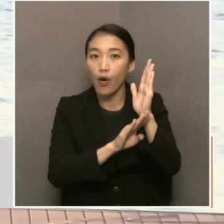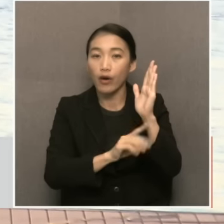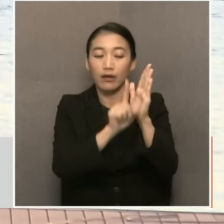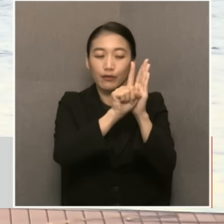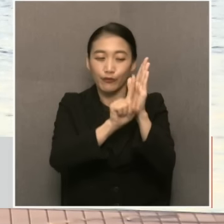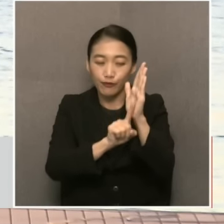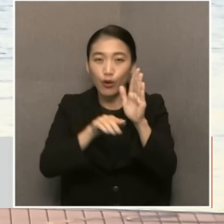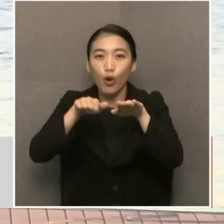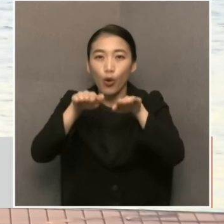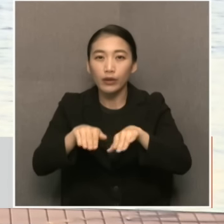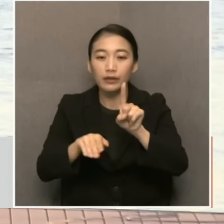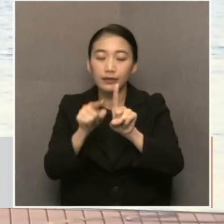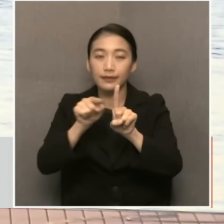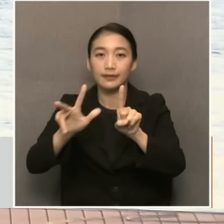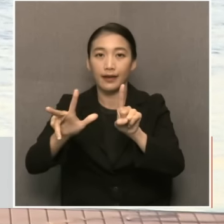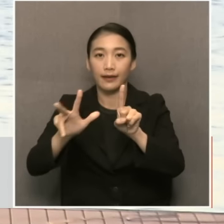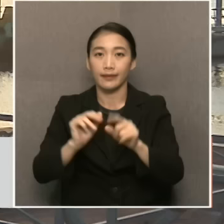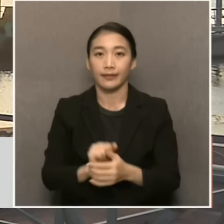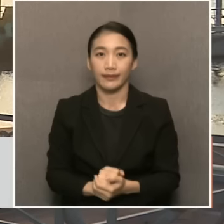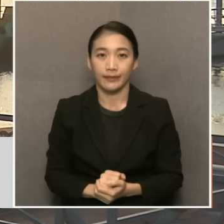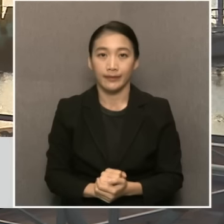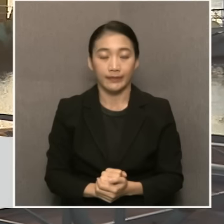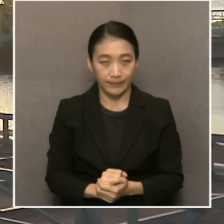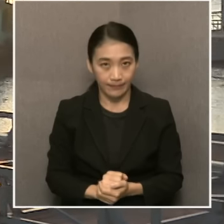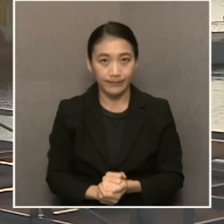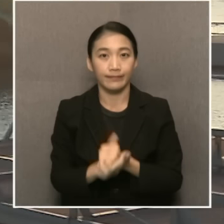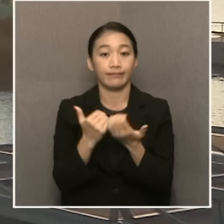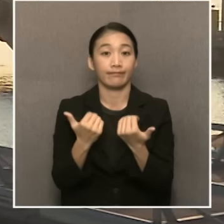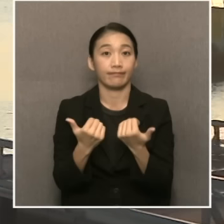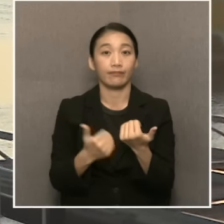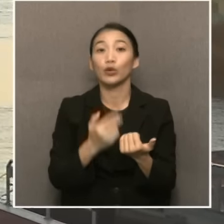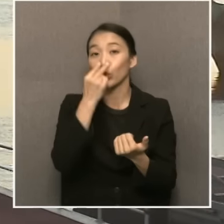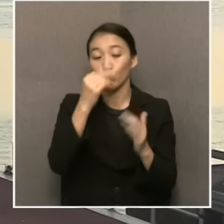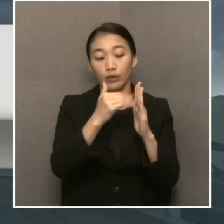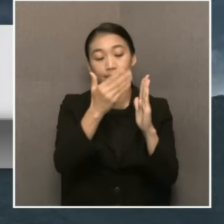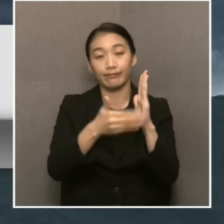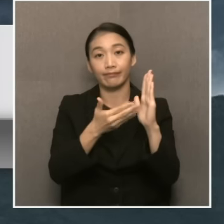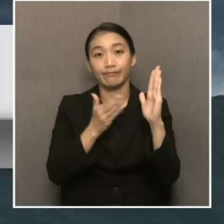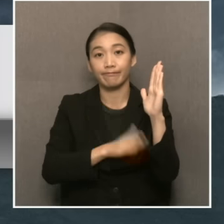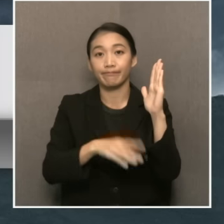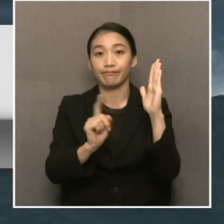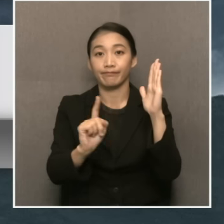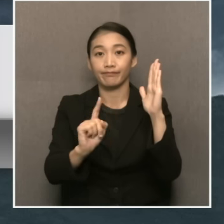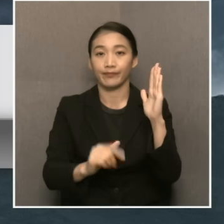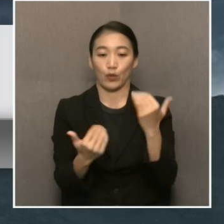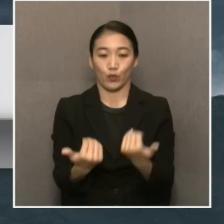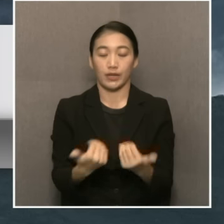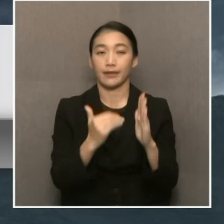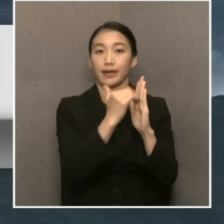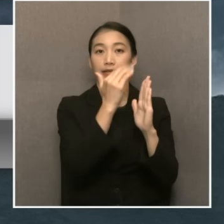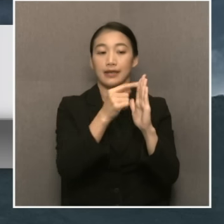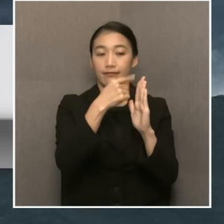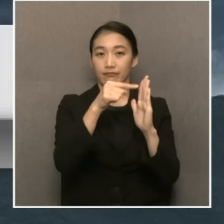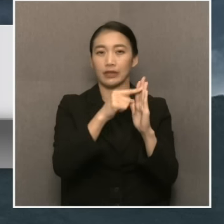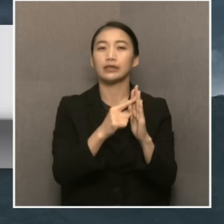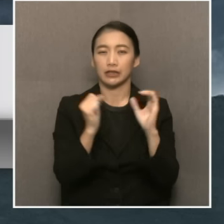ศาเซลเซียสค่ะ ตรวจสอบสภาพอากาศเป็นรายภาคกันนะคะวันนี้ภาคเหนือบริเวณตอนบนของภาคอากาศเย็นถึ